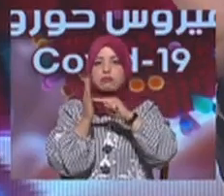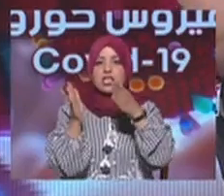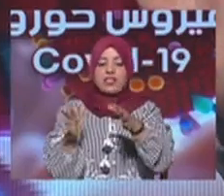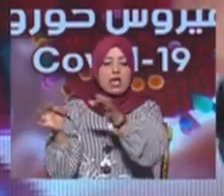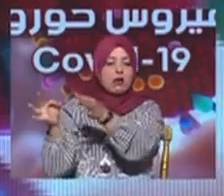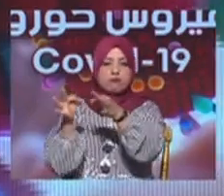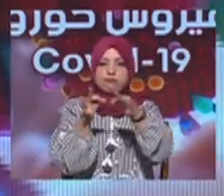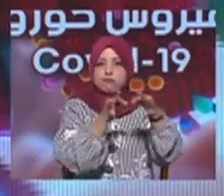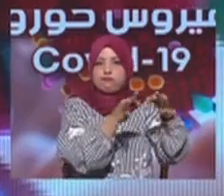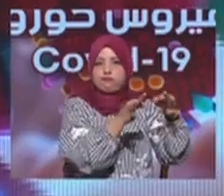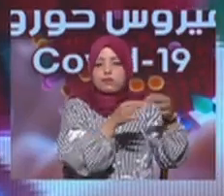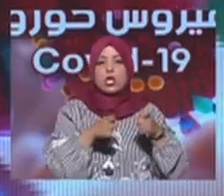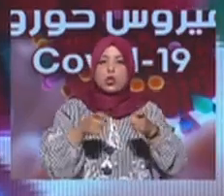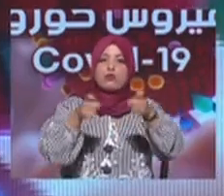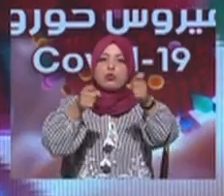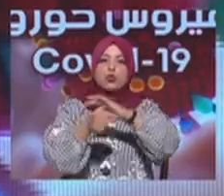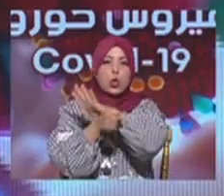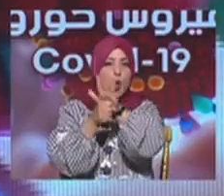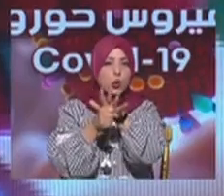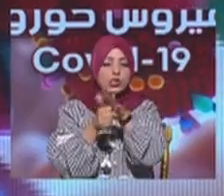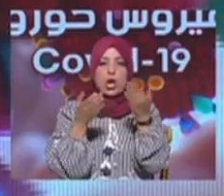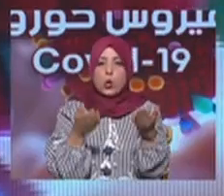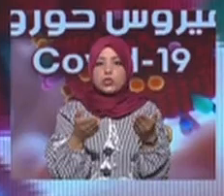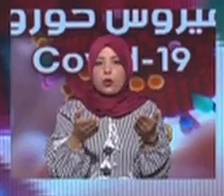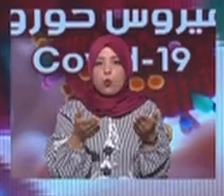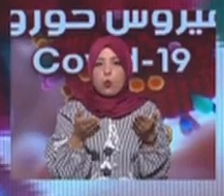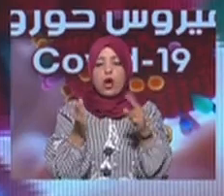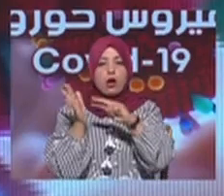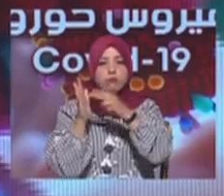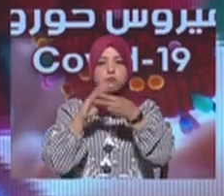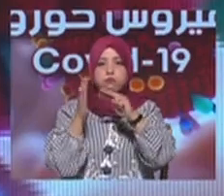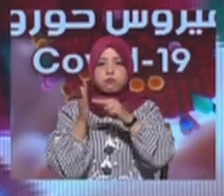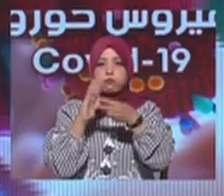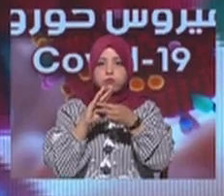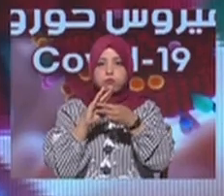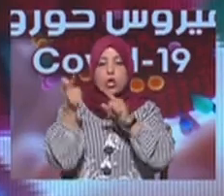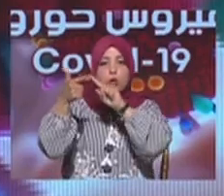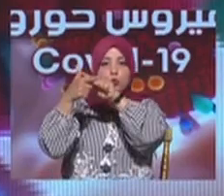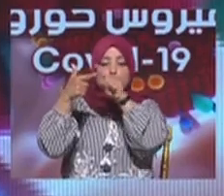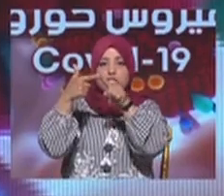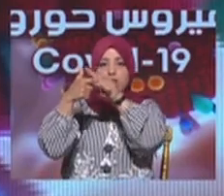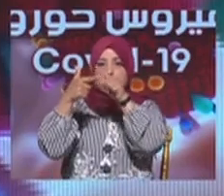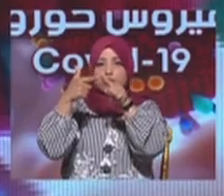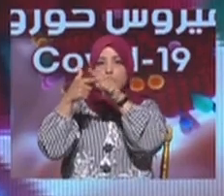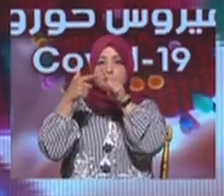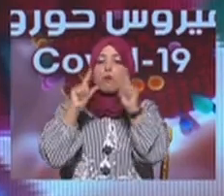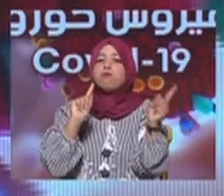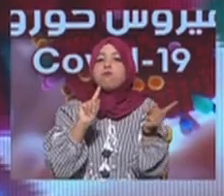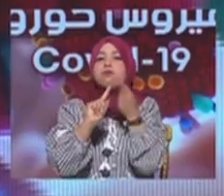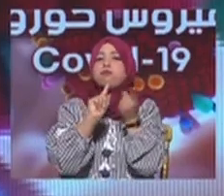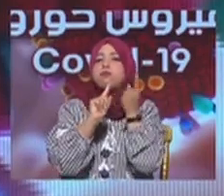التسلسل الكامل متاع الفيروس، مي حتى السيكونساج الجزئي أنا سيبلي دو جين اللي هما مهمين